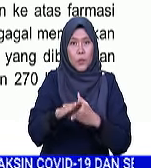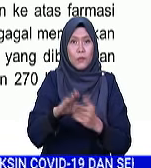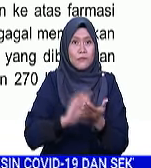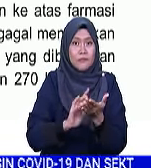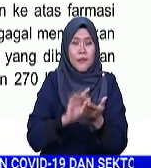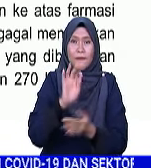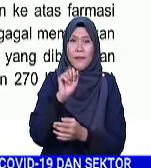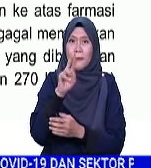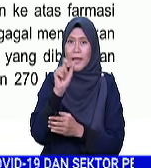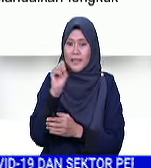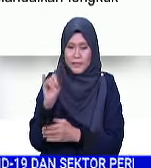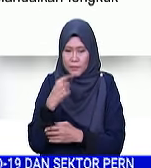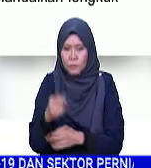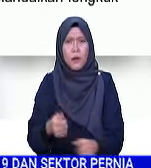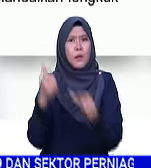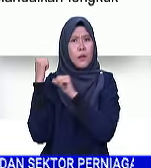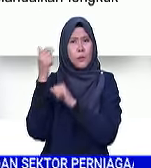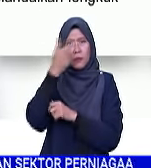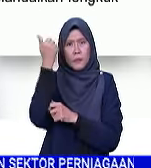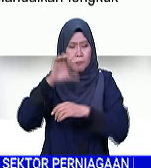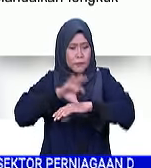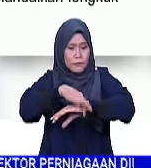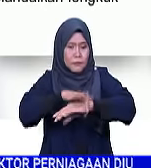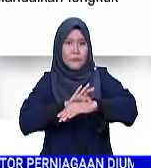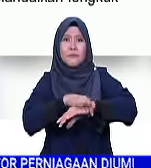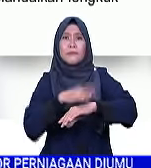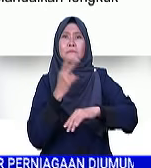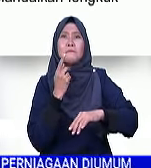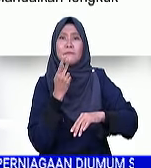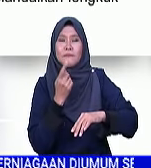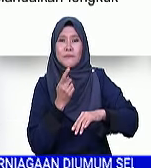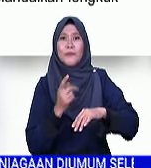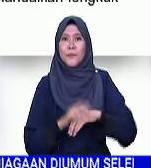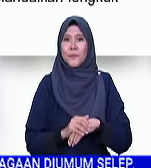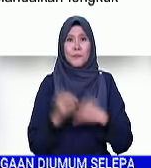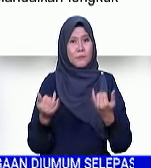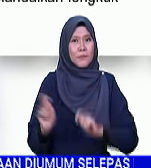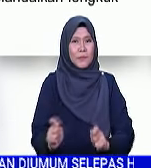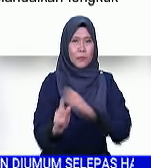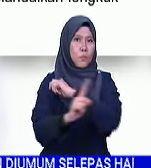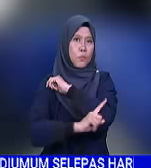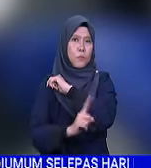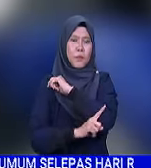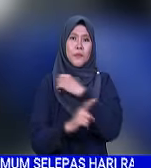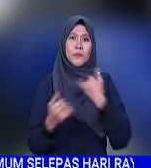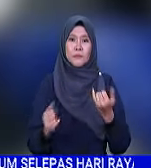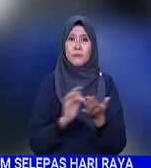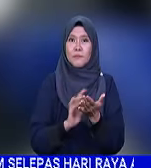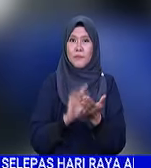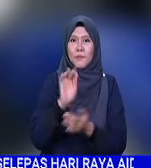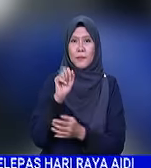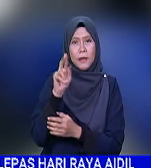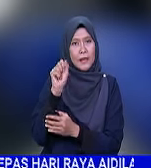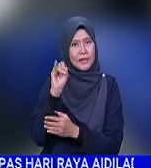farmasi kemudiannya dihalau keluar kerana memakai gelang kuarantin. Tindakan kompon bagaimanapun dikenakan terhadap farmasi